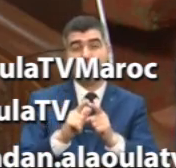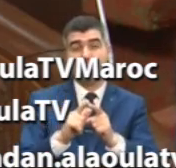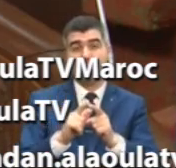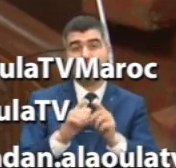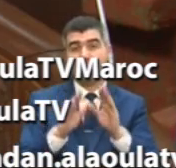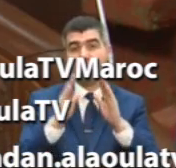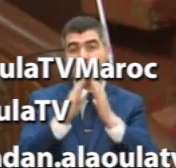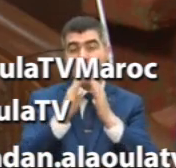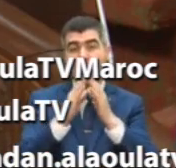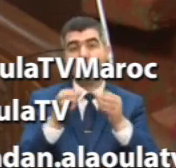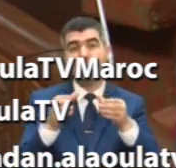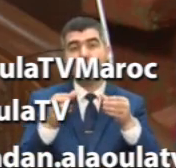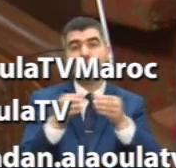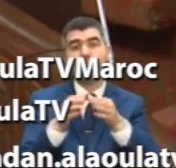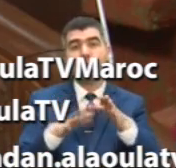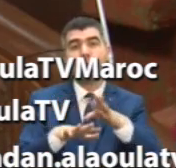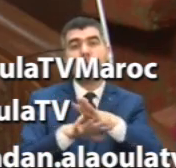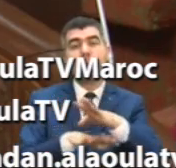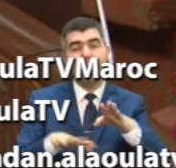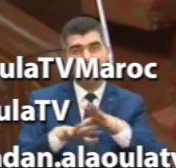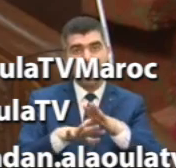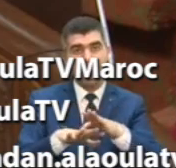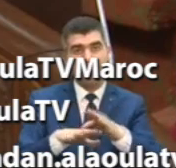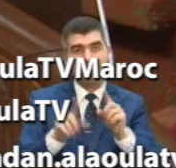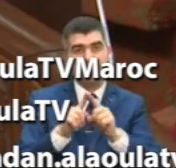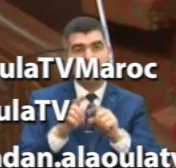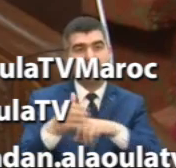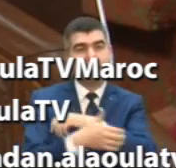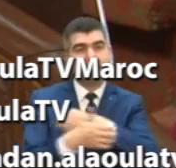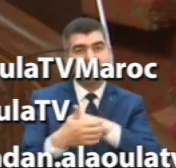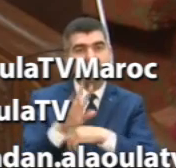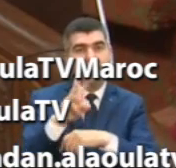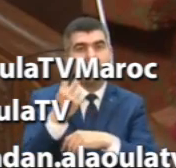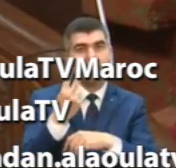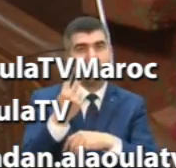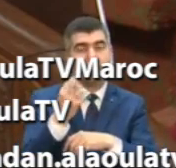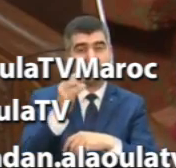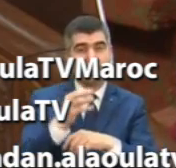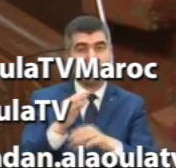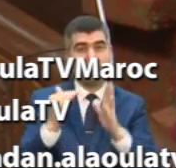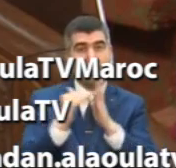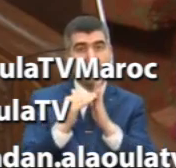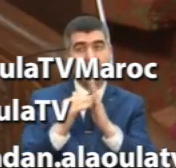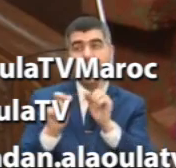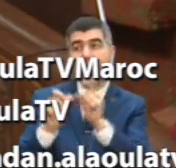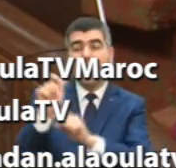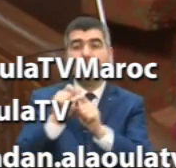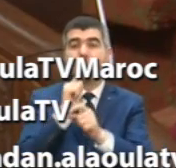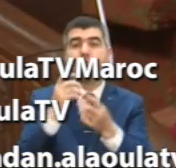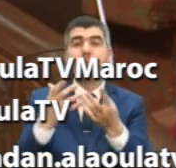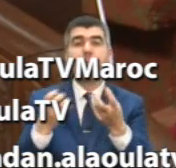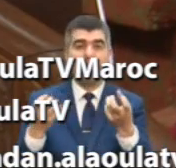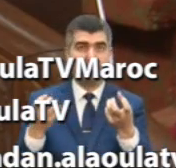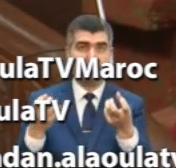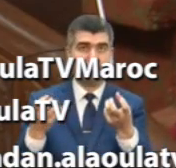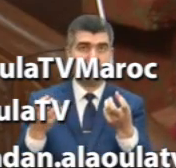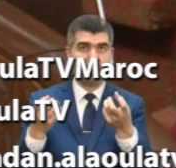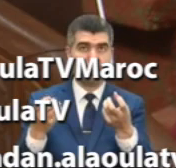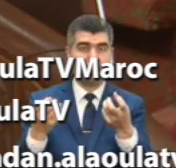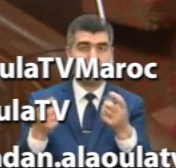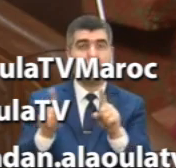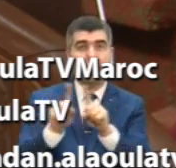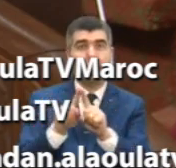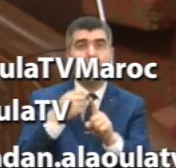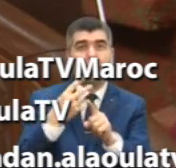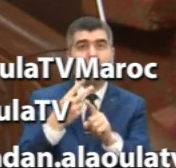تكلفه، وكاينه واحد العدد كبير ديال المواطنين اللي في حاجه لهذا السكن الاجتماعي، وكون على يقين بان درنا